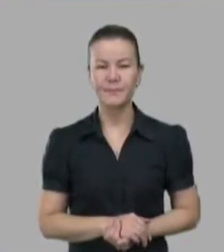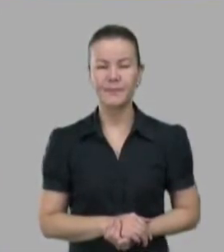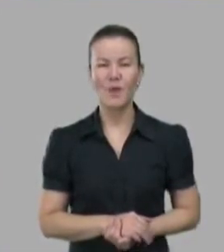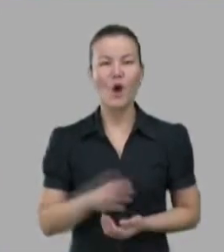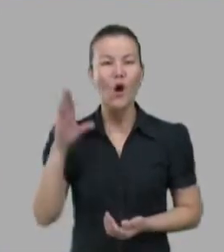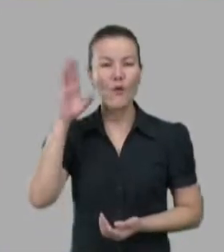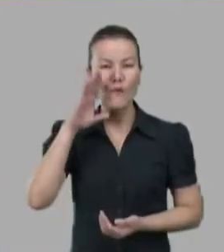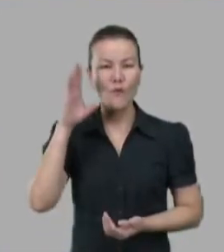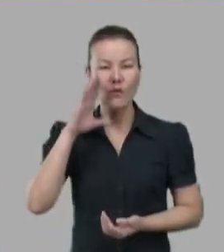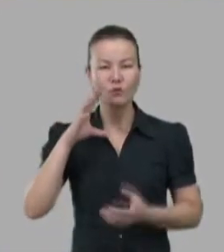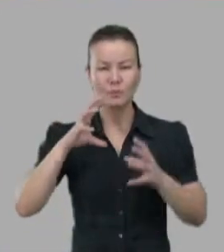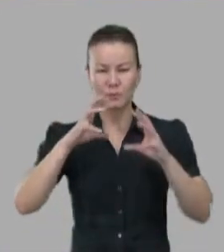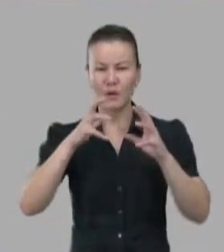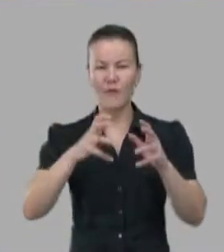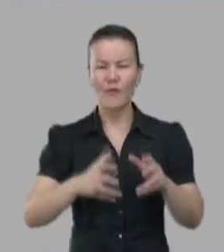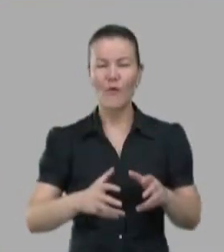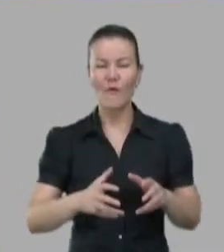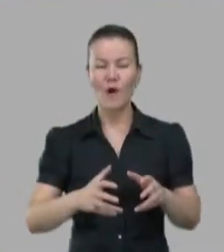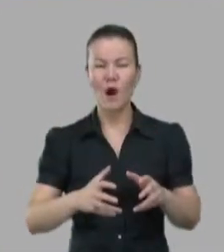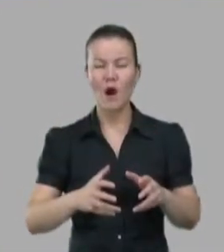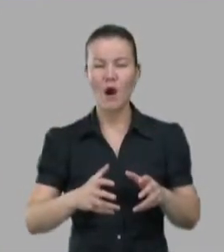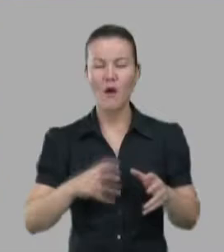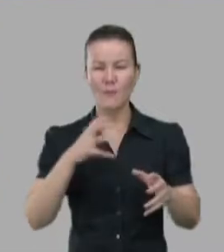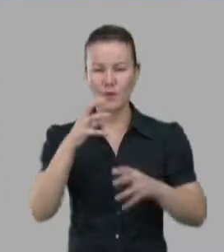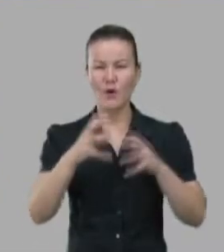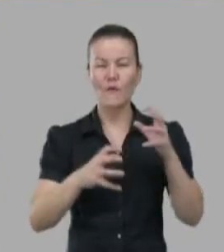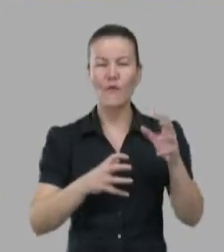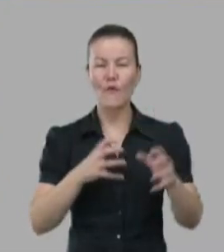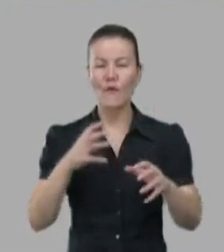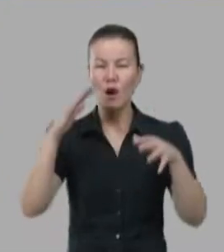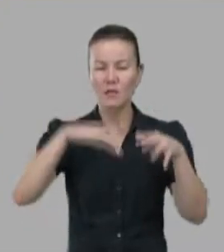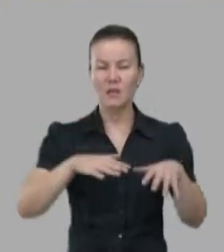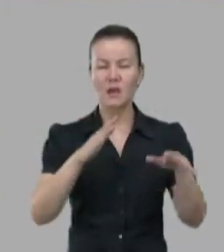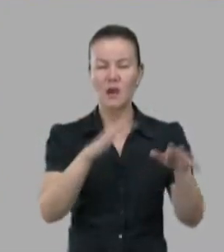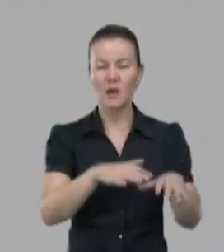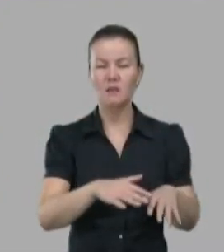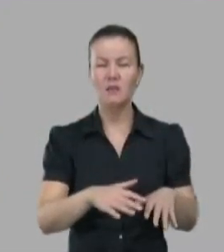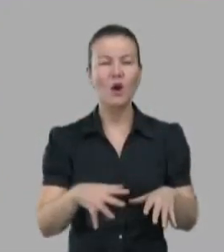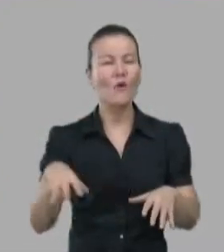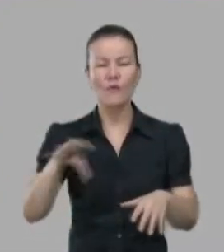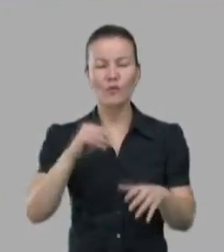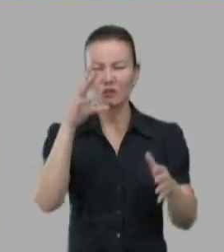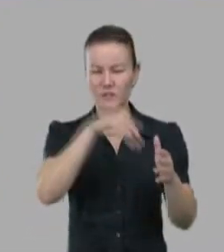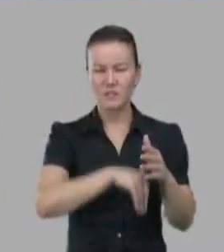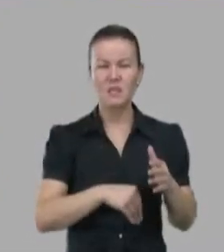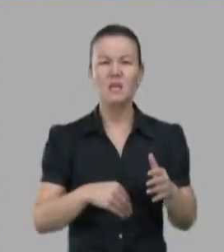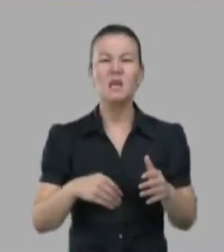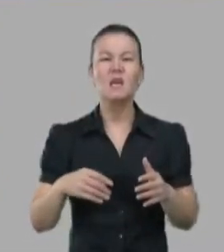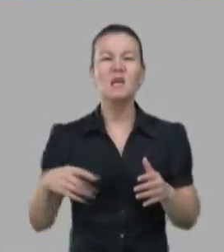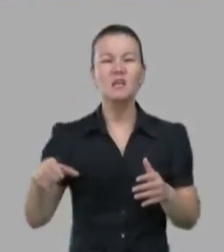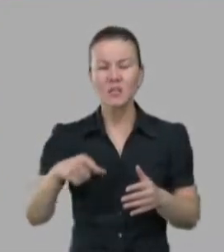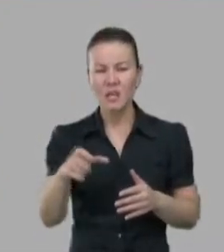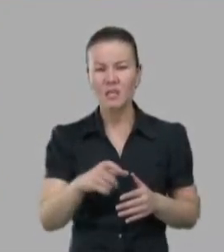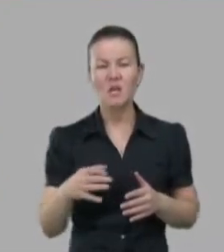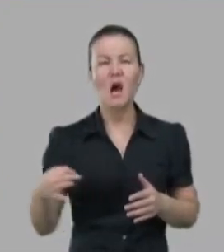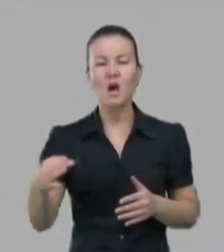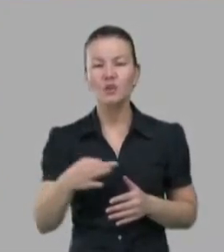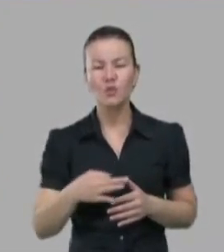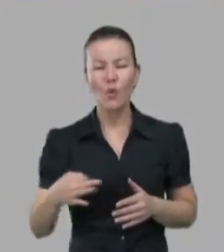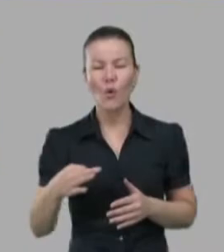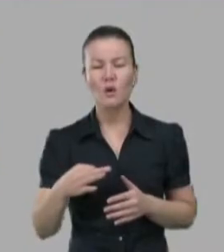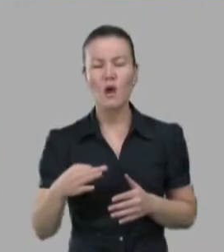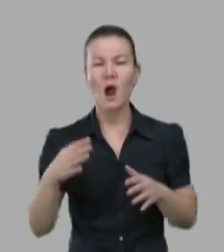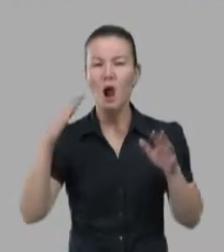В воды Мирового океана входят все реки, озера